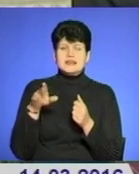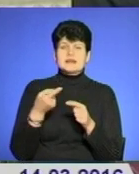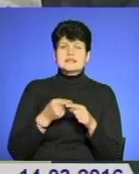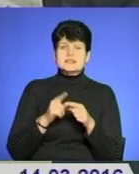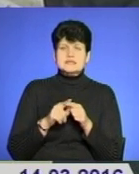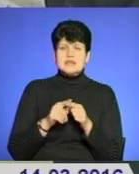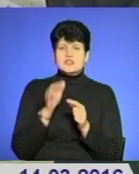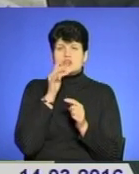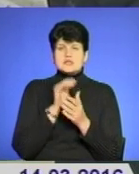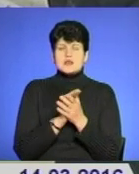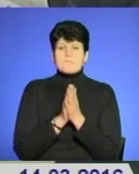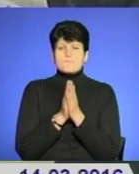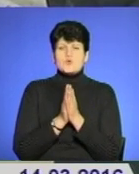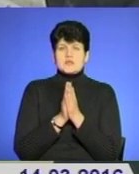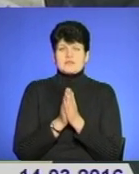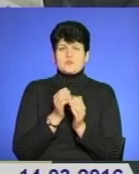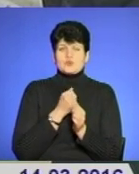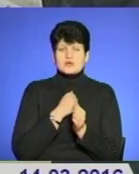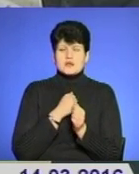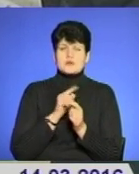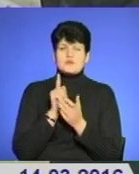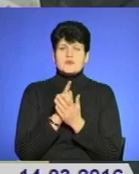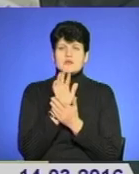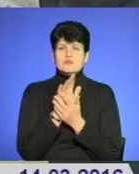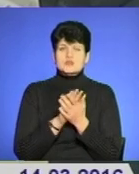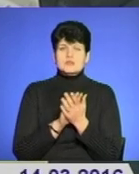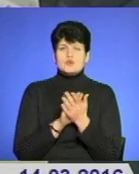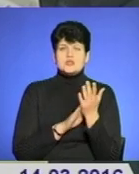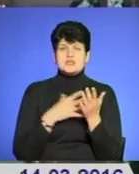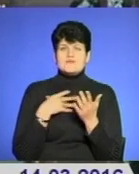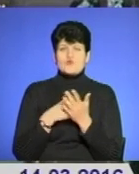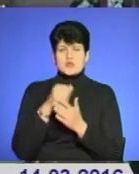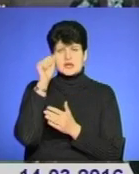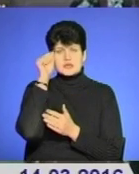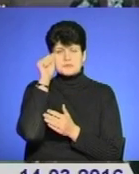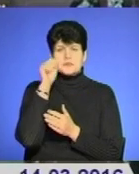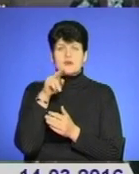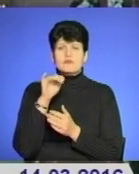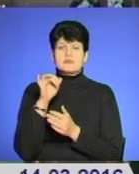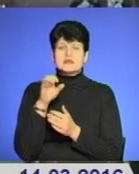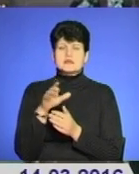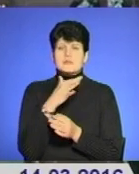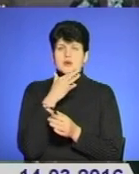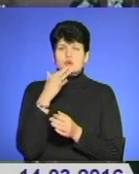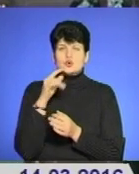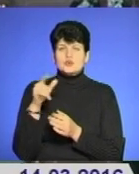коли кожен з нас повинен просити у Господа прощення своїх гріхів. Бо піст для багатьох людей – це